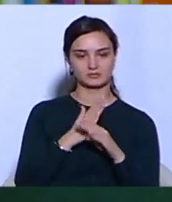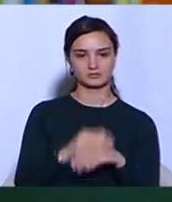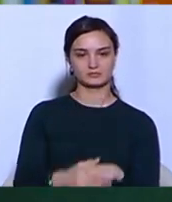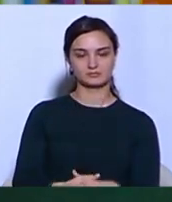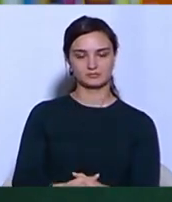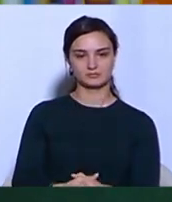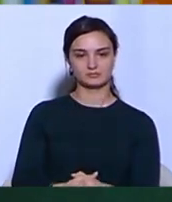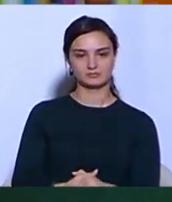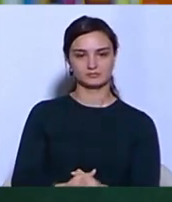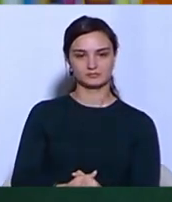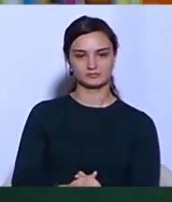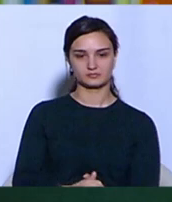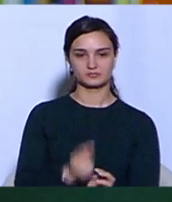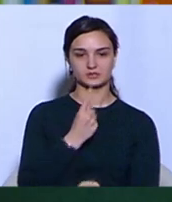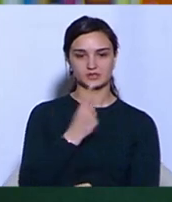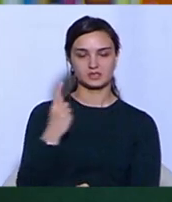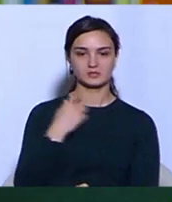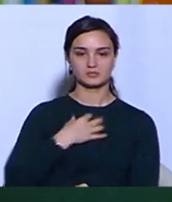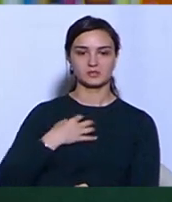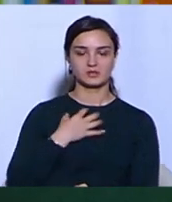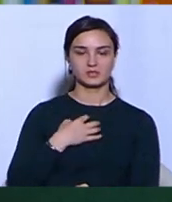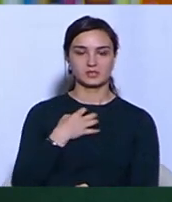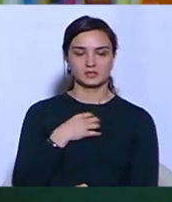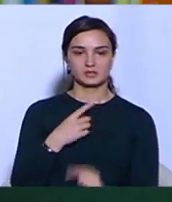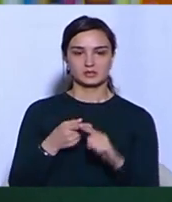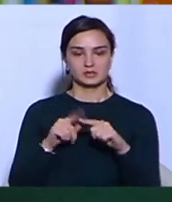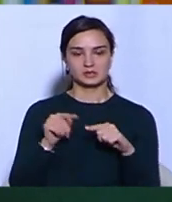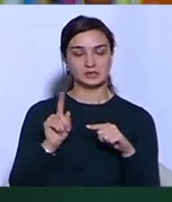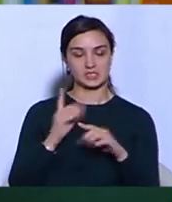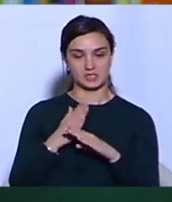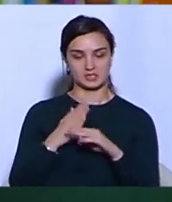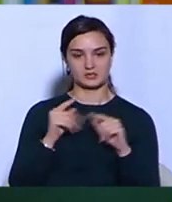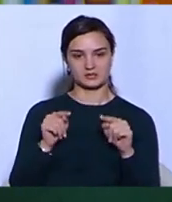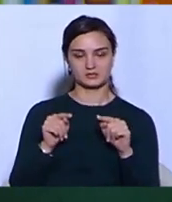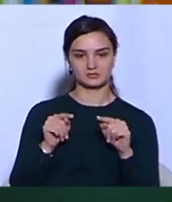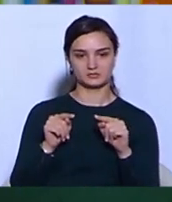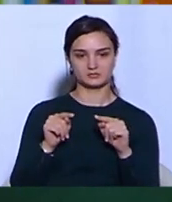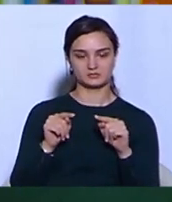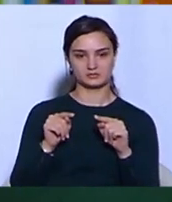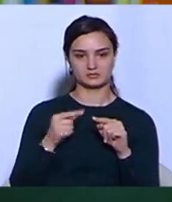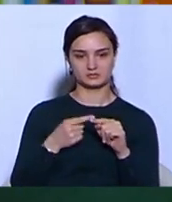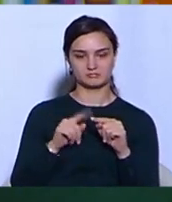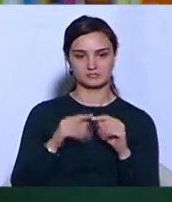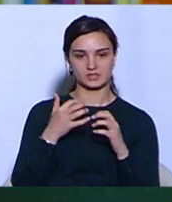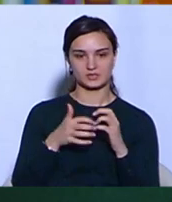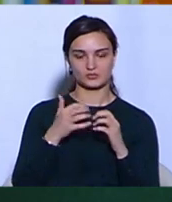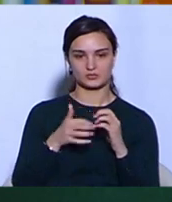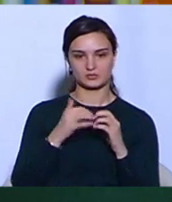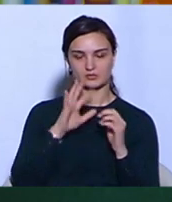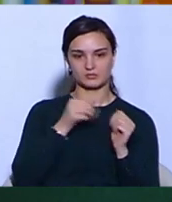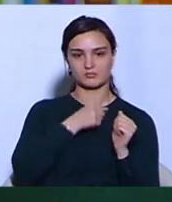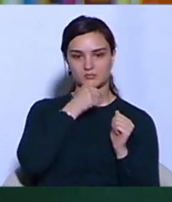მიზნით. ერთ-ერთი მთავარი გამოწვევა, რომელიც ჩვენს წინაშე დგას, ეს არის საშუალო და საშუალოზე